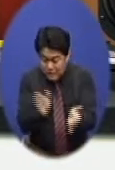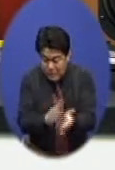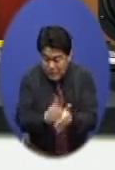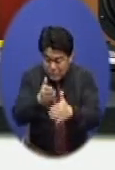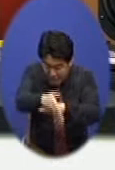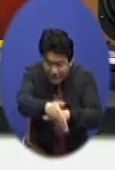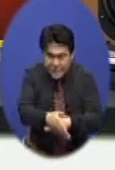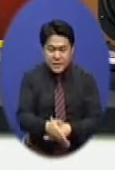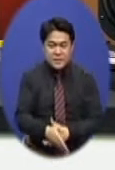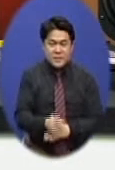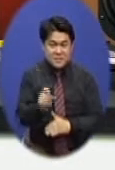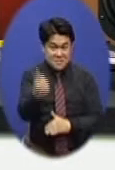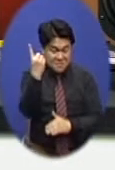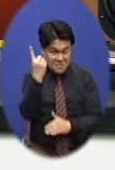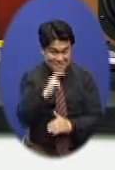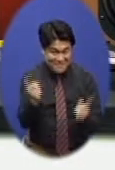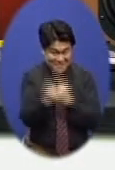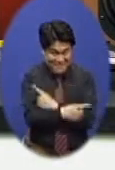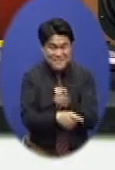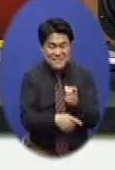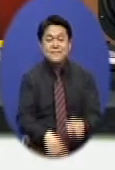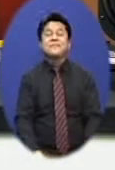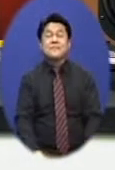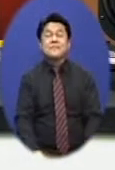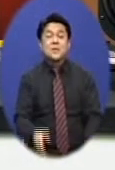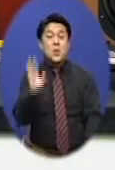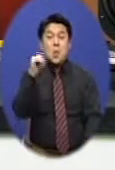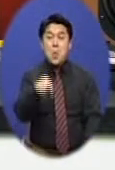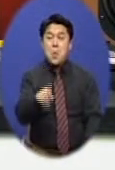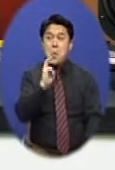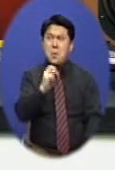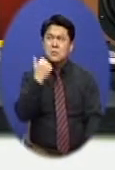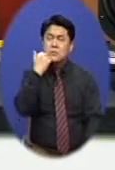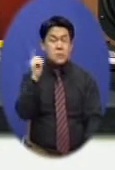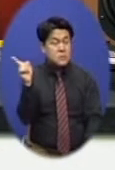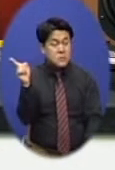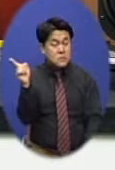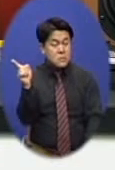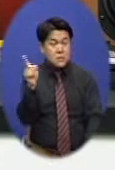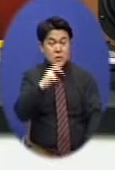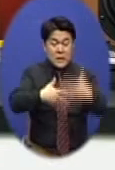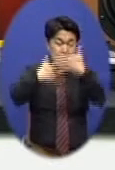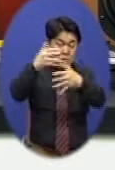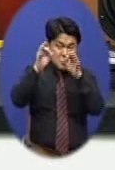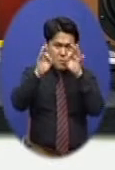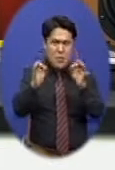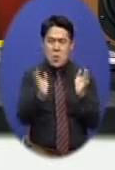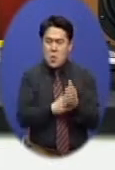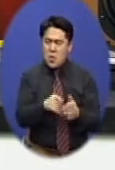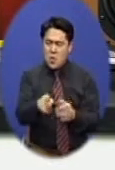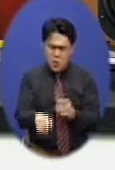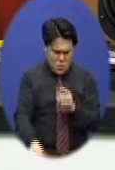그래갖고 아니. 오늘 곡을 바꾸셨네요? 네, 요즘에 그 누가 이거 저 뮤직비디오 좀 봤는데. 네.